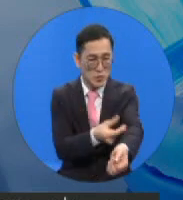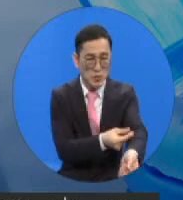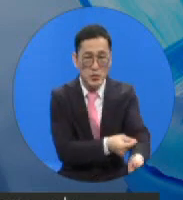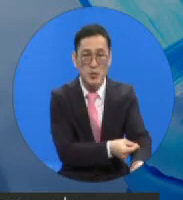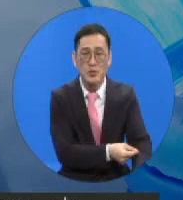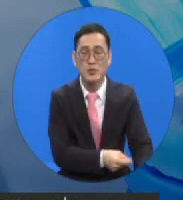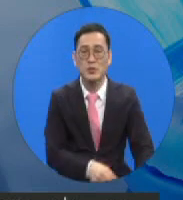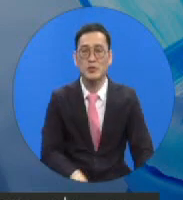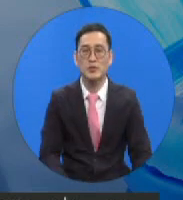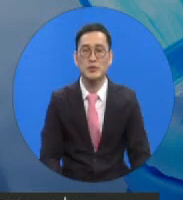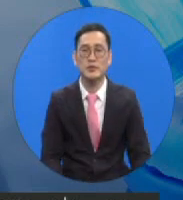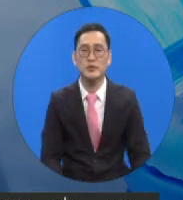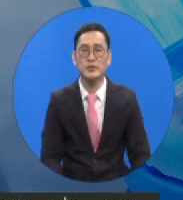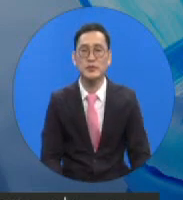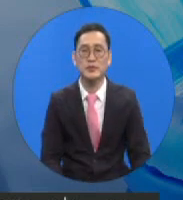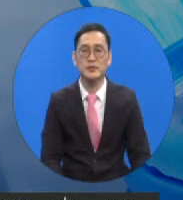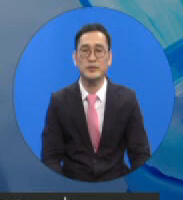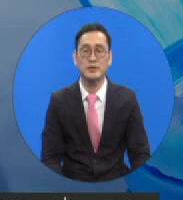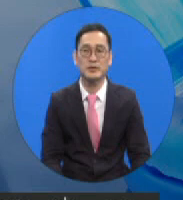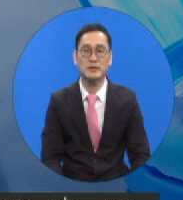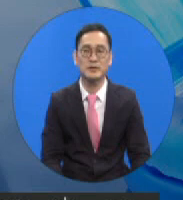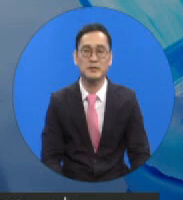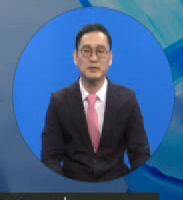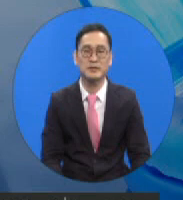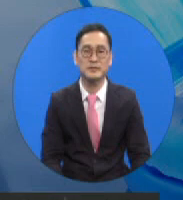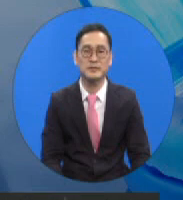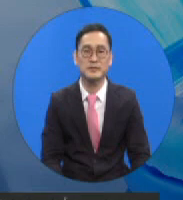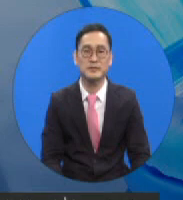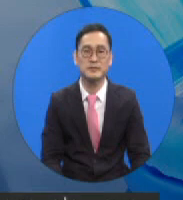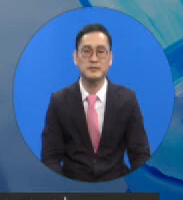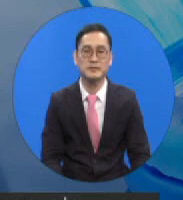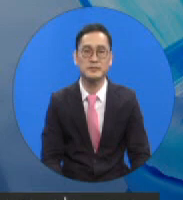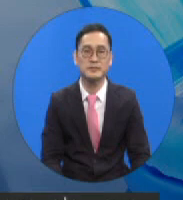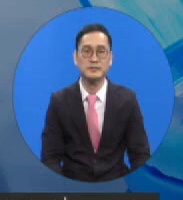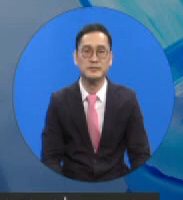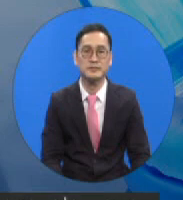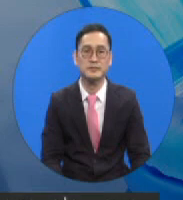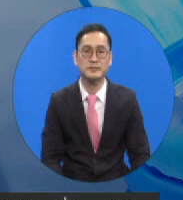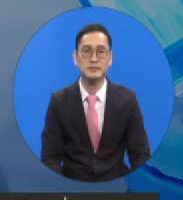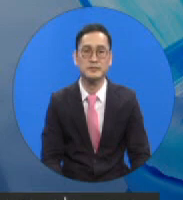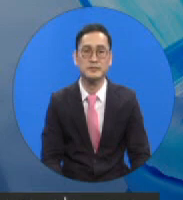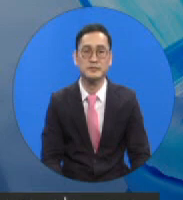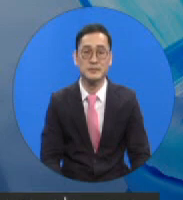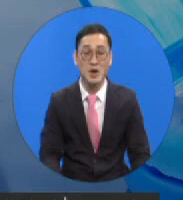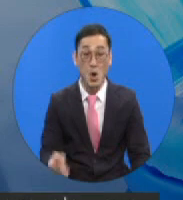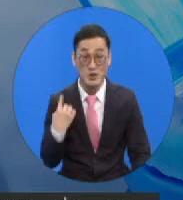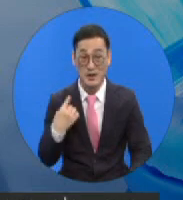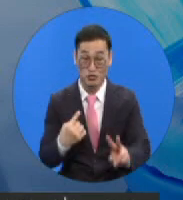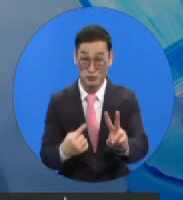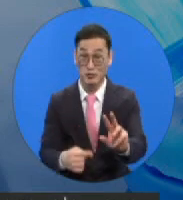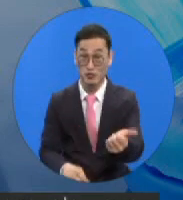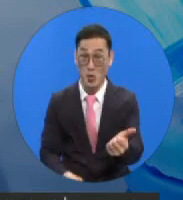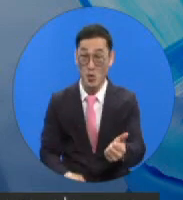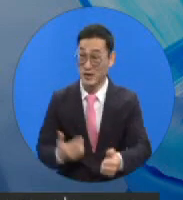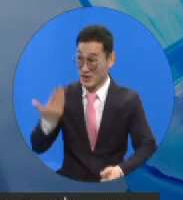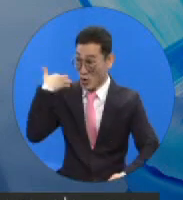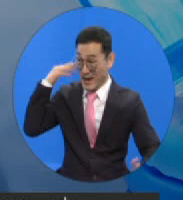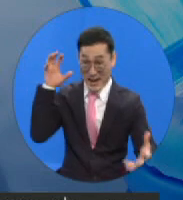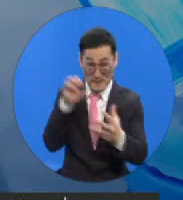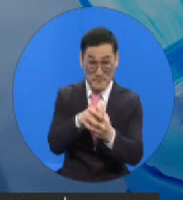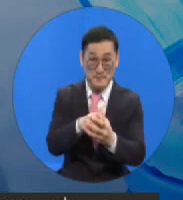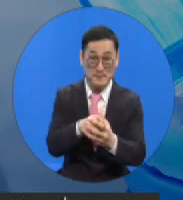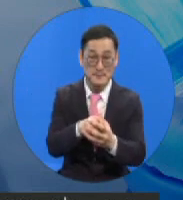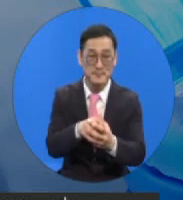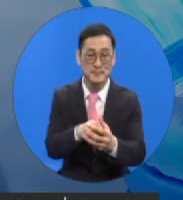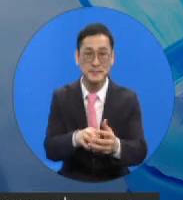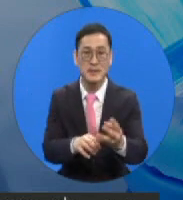두 건이나 사망한 것으로 확인이 됐다는 겁니다. 백신 품질에 문제가 있는 건 아니냐라는 의구심이 나올 수